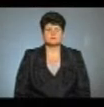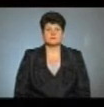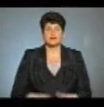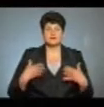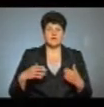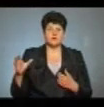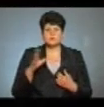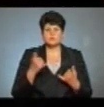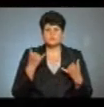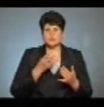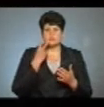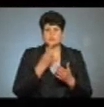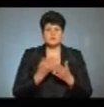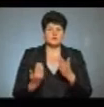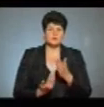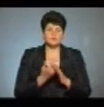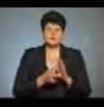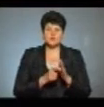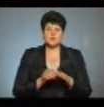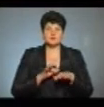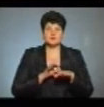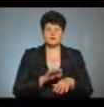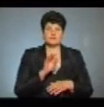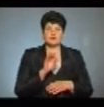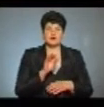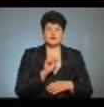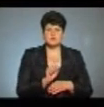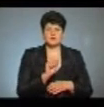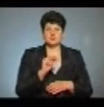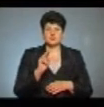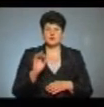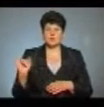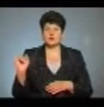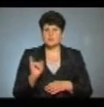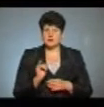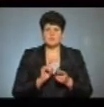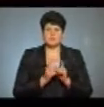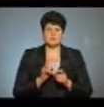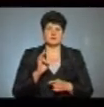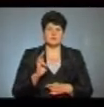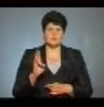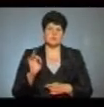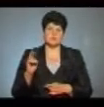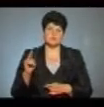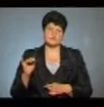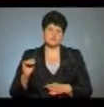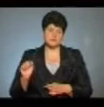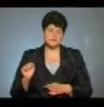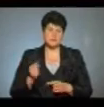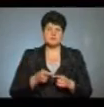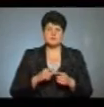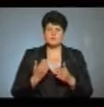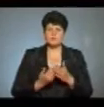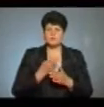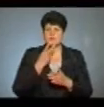Вітаю усіх, хто зараз з нами. Ви дивитесь новини. У студії працюють ведуча Анастасія Чичко і сурдоперекладач Надія Коцовська. І у цьому випуску